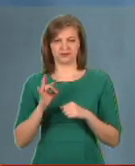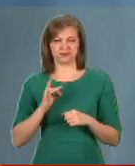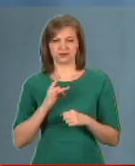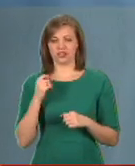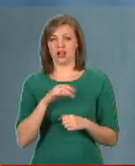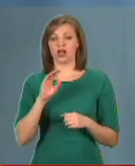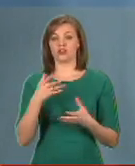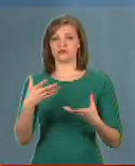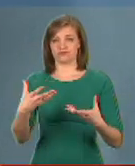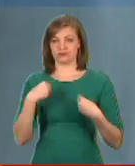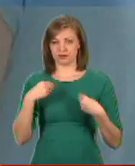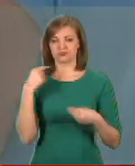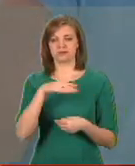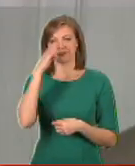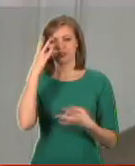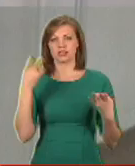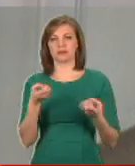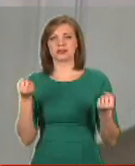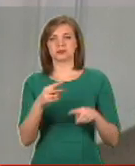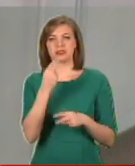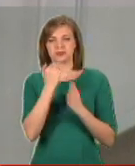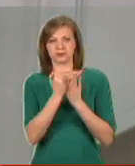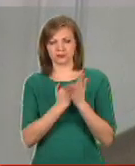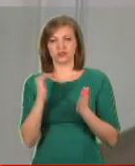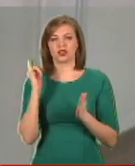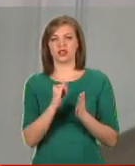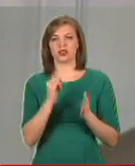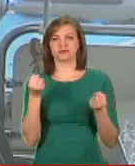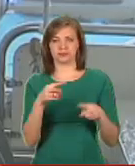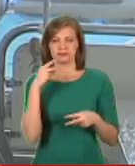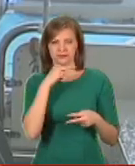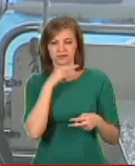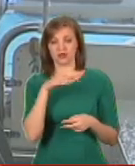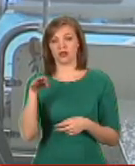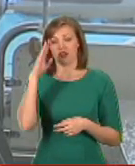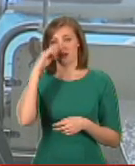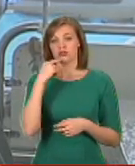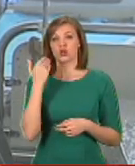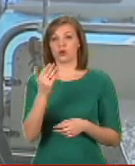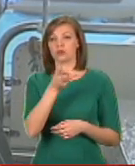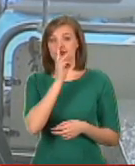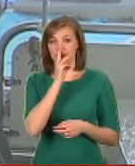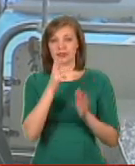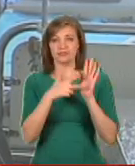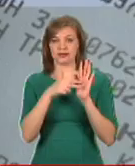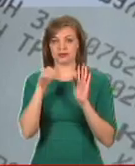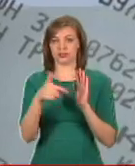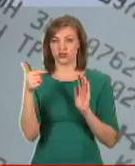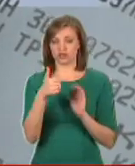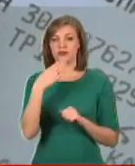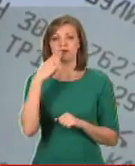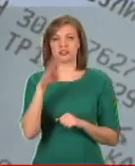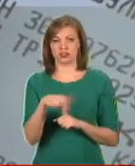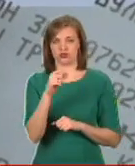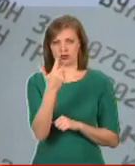Через вражені хімією органи Павлу потрібне спецхарчування та підтримуючі препарати. Василь каже, його зарплати у 8 тисяч гривень